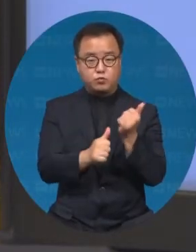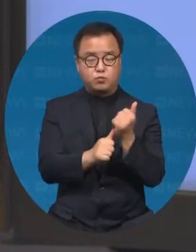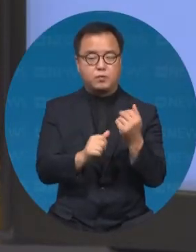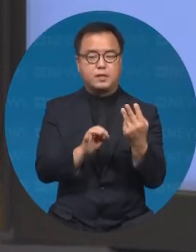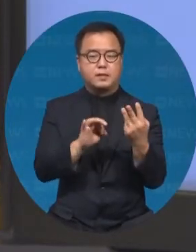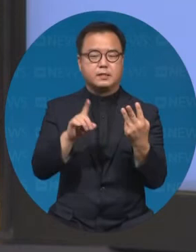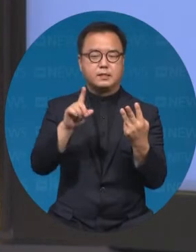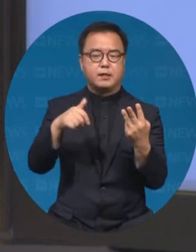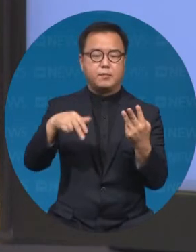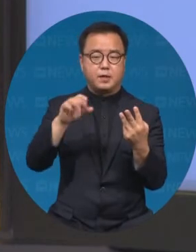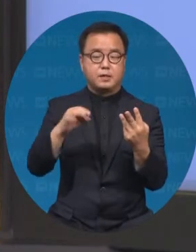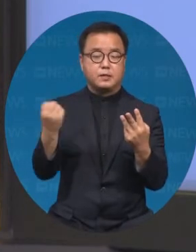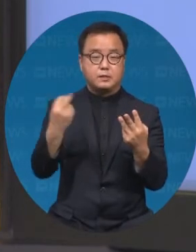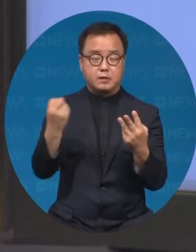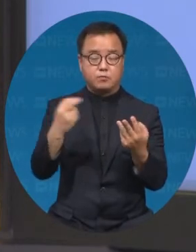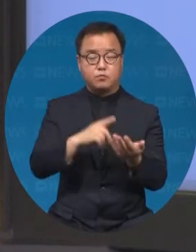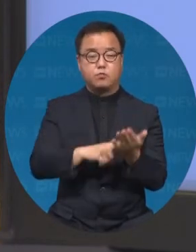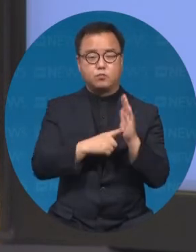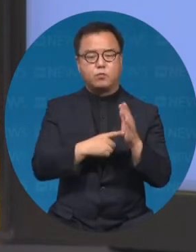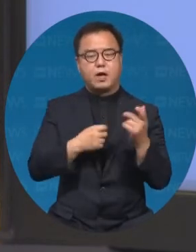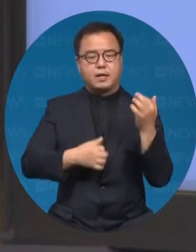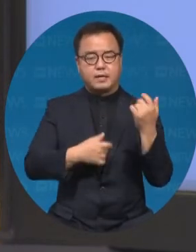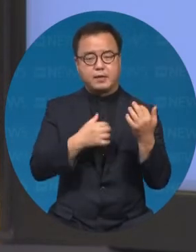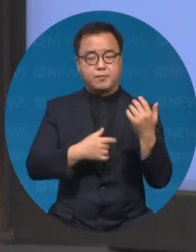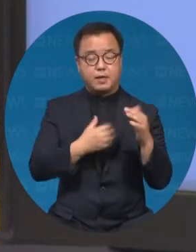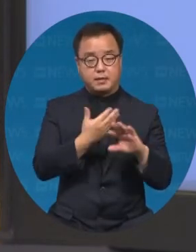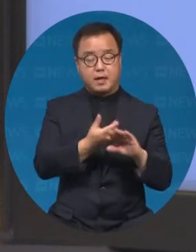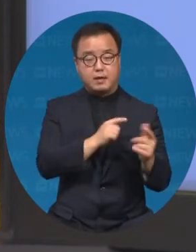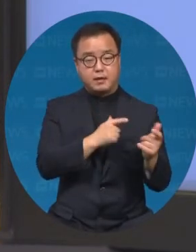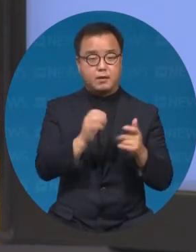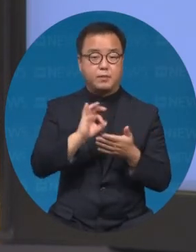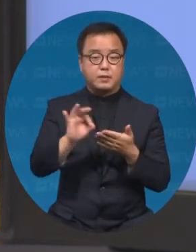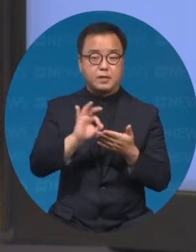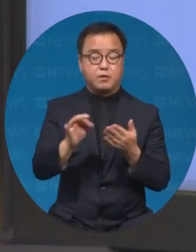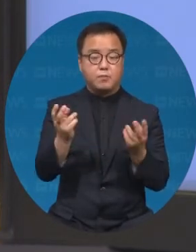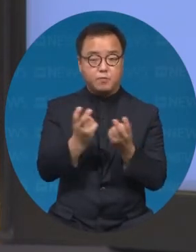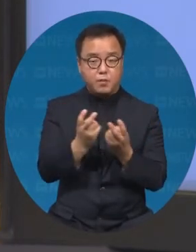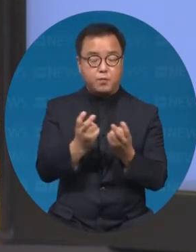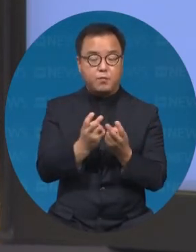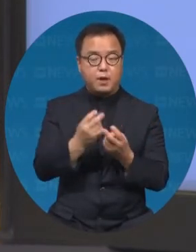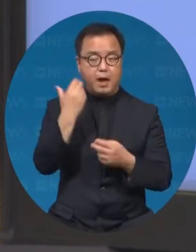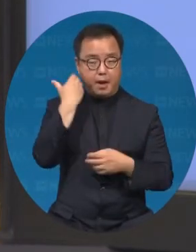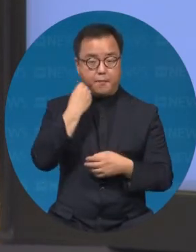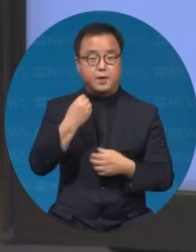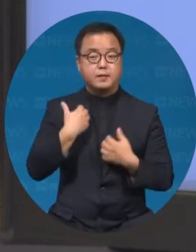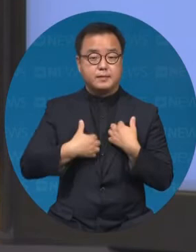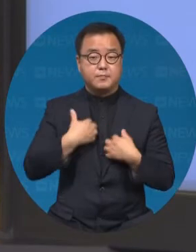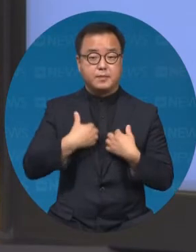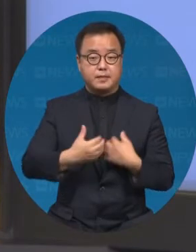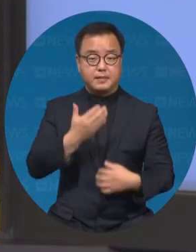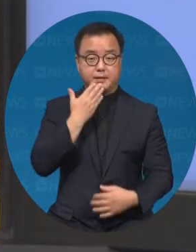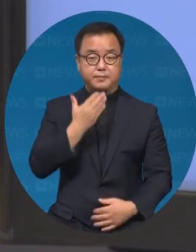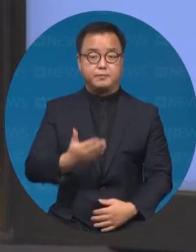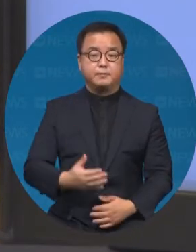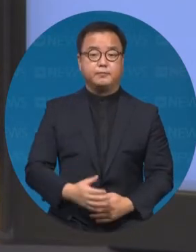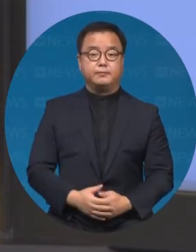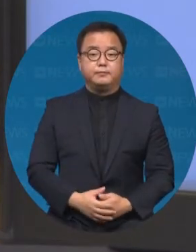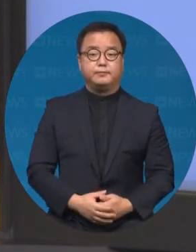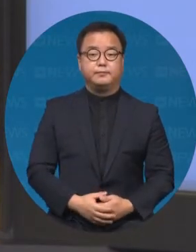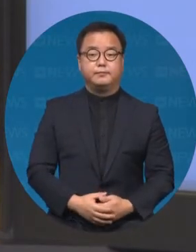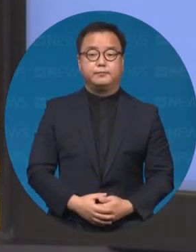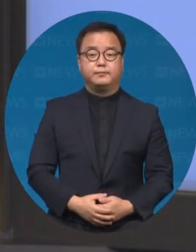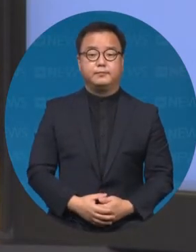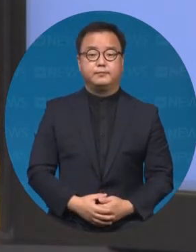자주 연주되고요. 기타의 다양한 주법과 매력을 한 번에 즐길 수 있는 3악장을 실황 영상으로 보시겠습니다.